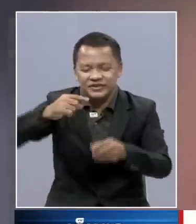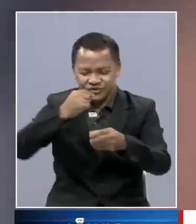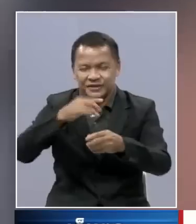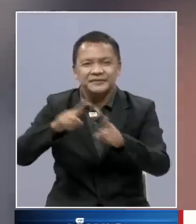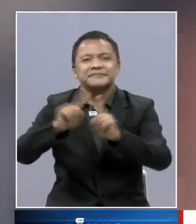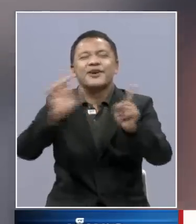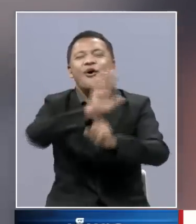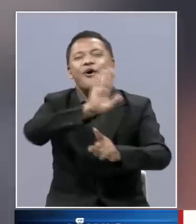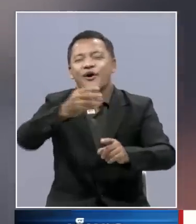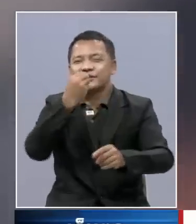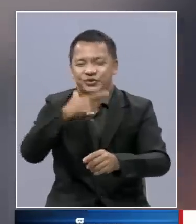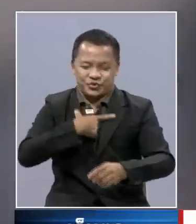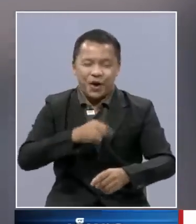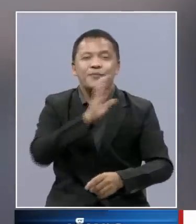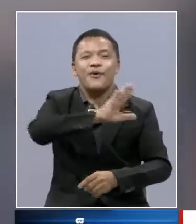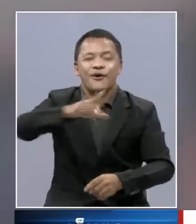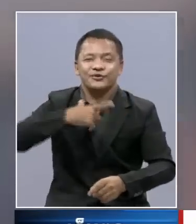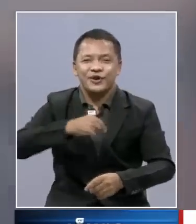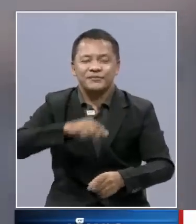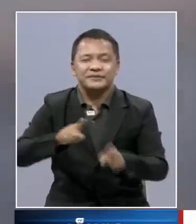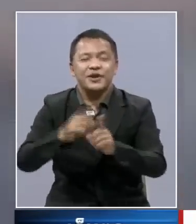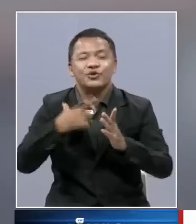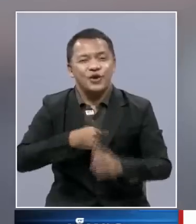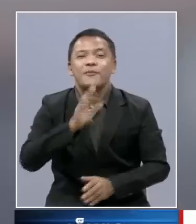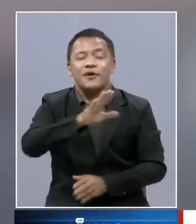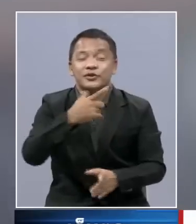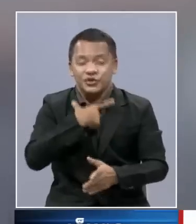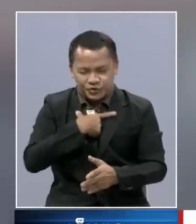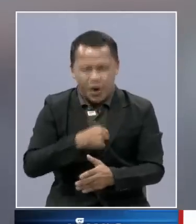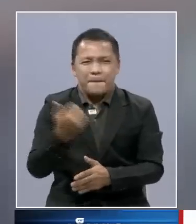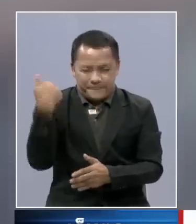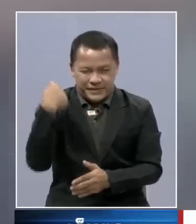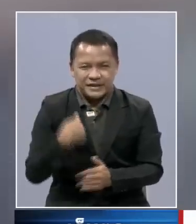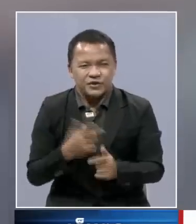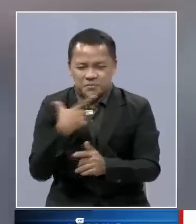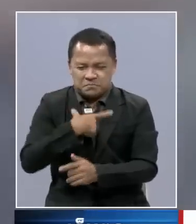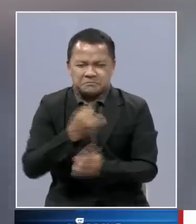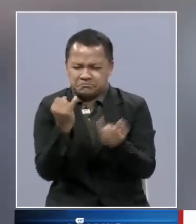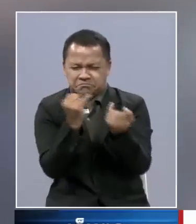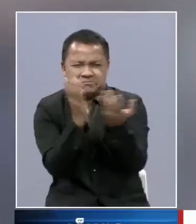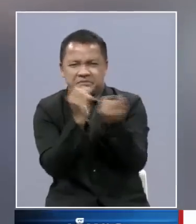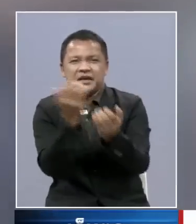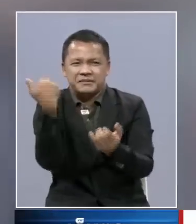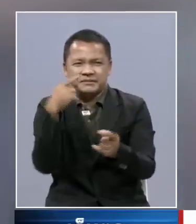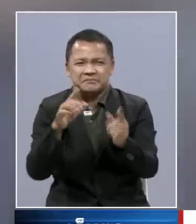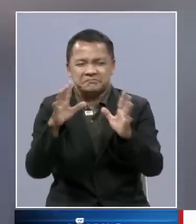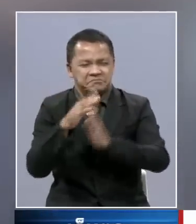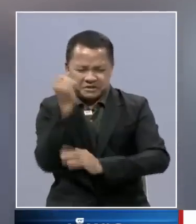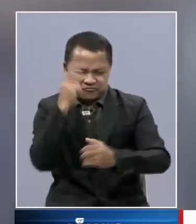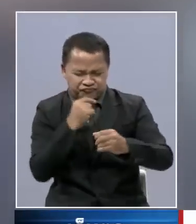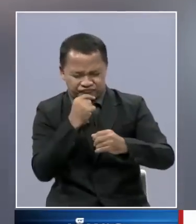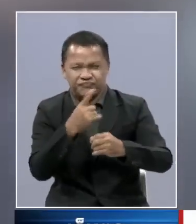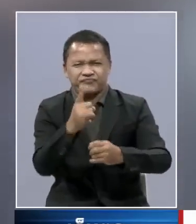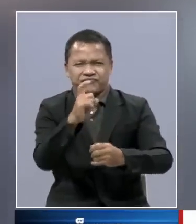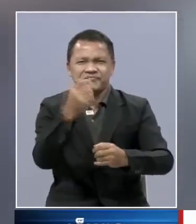จิตตังนะคุณผู้ชมเรื่องของเครื่องดื่มช็อกมิ้นน่ะ มันแล้วแต่คนชอบ คือถ้าชอบก็ชอบเลยคนไม่ชินไม่ชอบเขาก็จะไม่เข้าใจในรสชาติของมันน่ะ